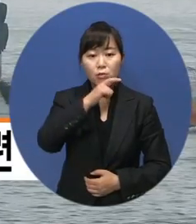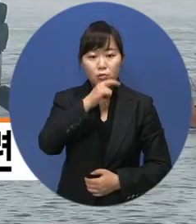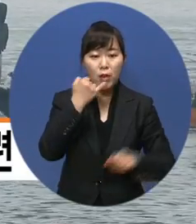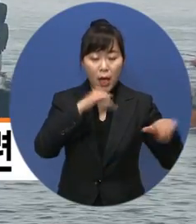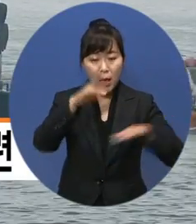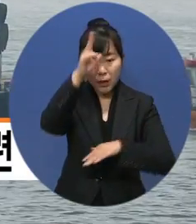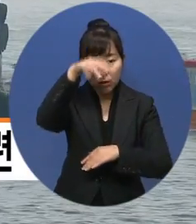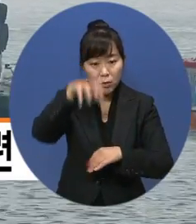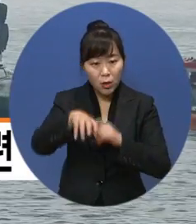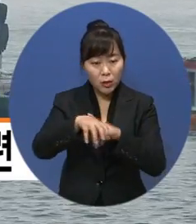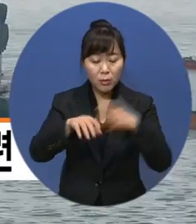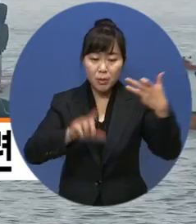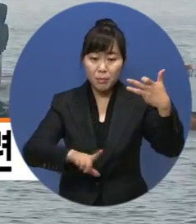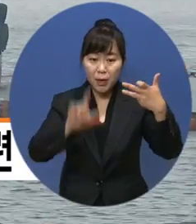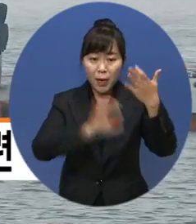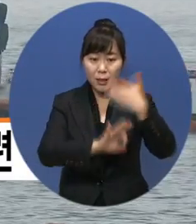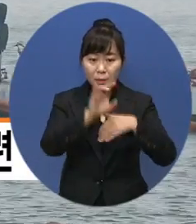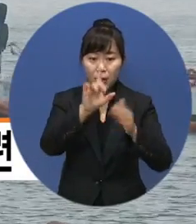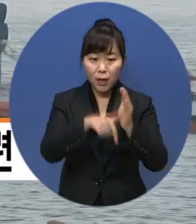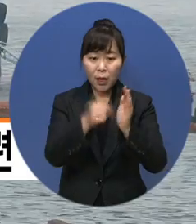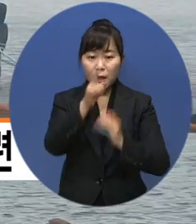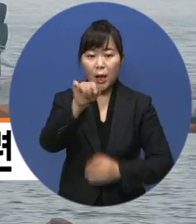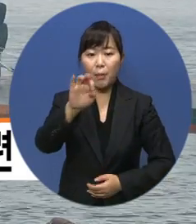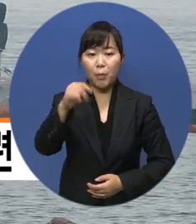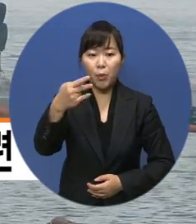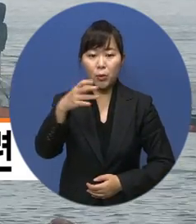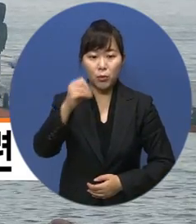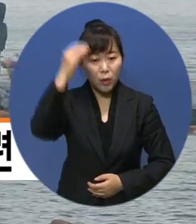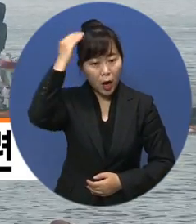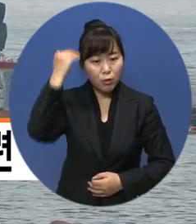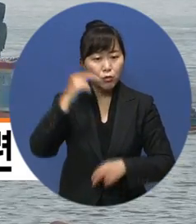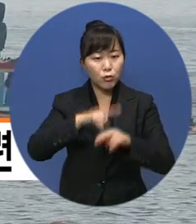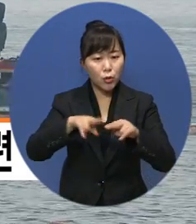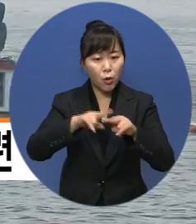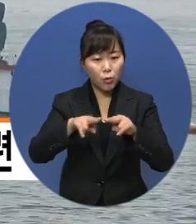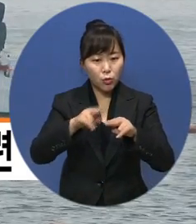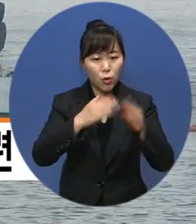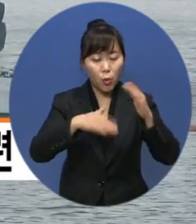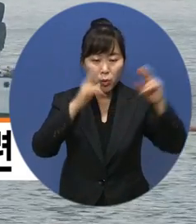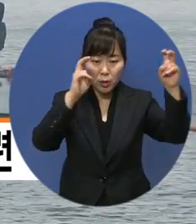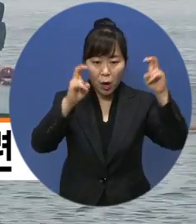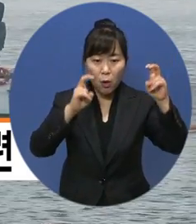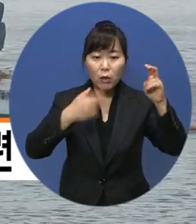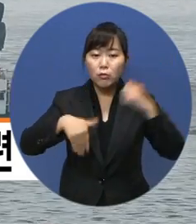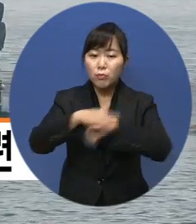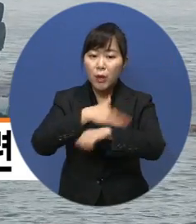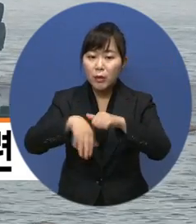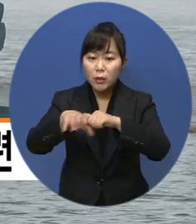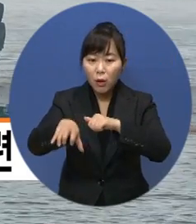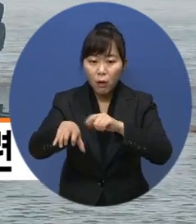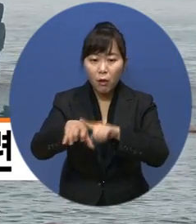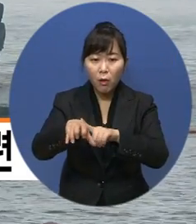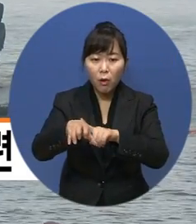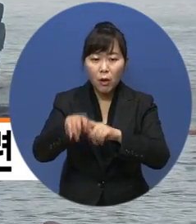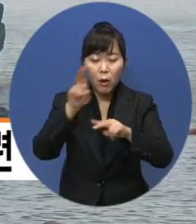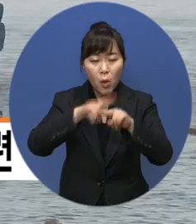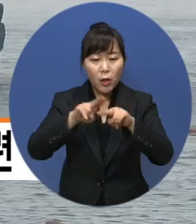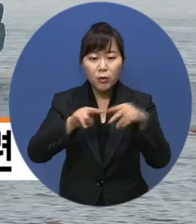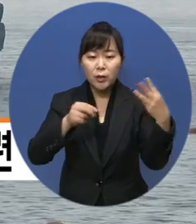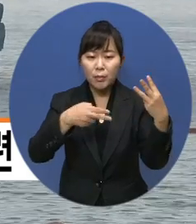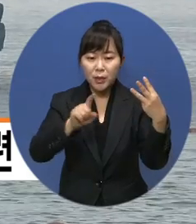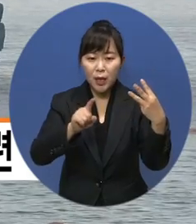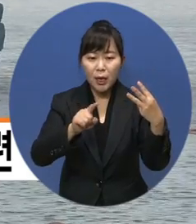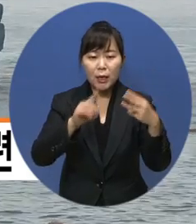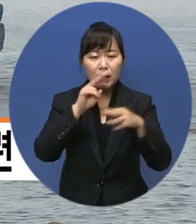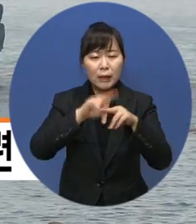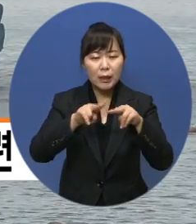여수해양경찰서는 지난 18일 오전 여수시 낙포동 한국석유공사 부두와 인근 해상에서 원유 3사 기름 확산